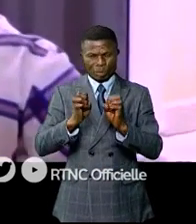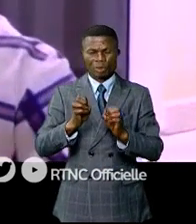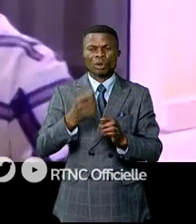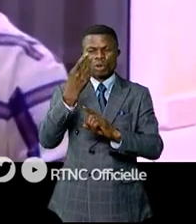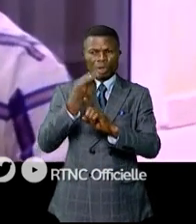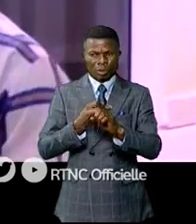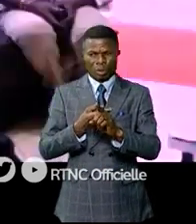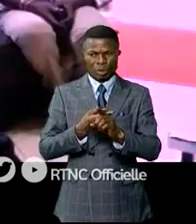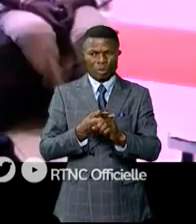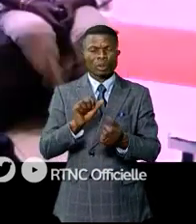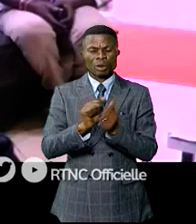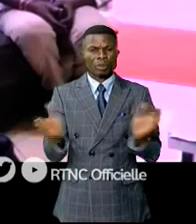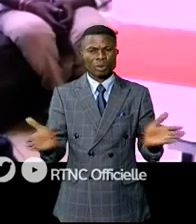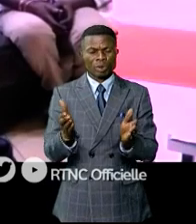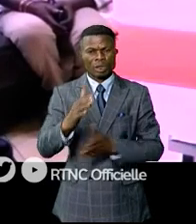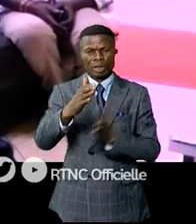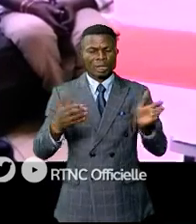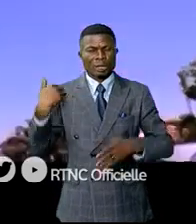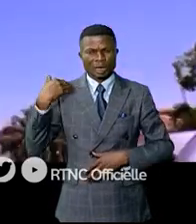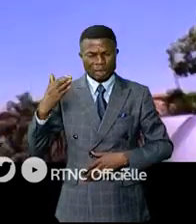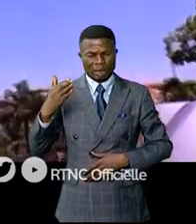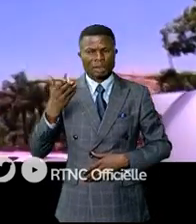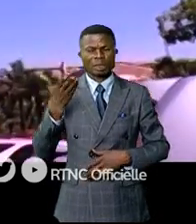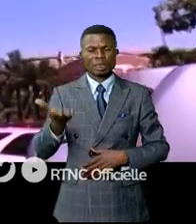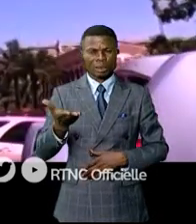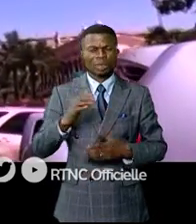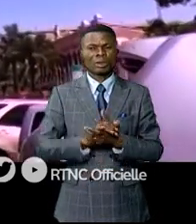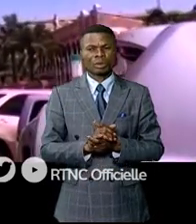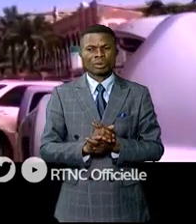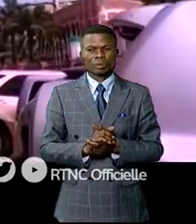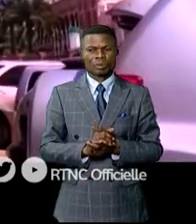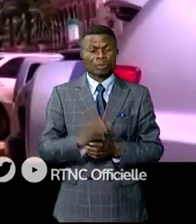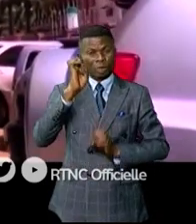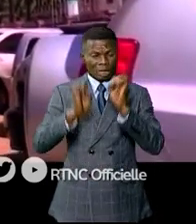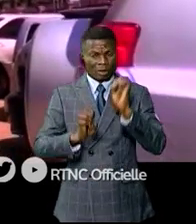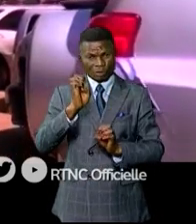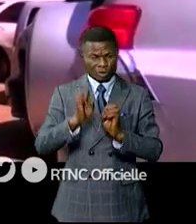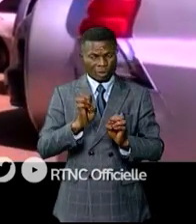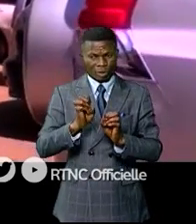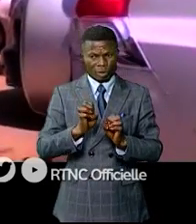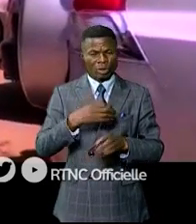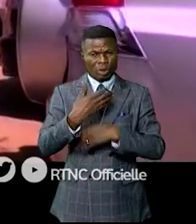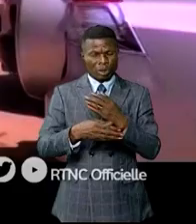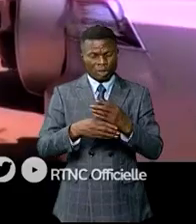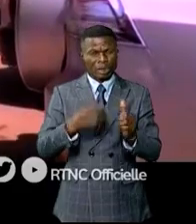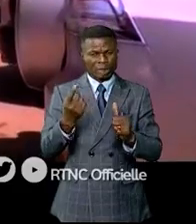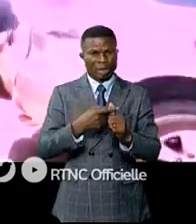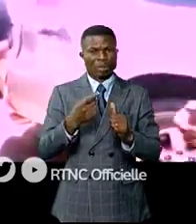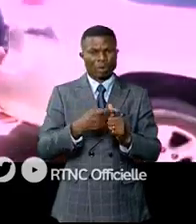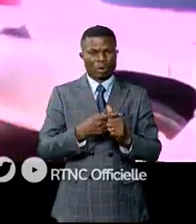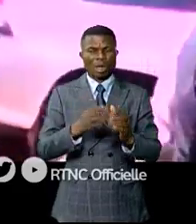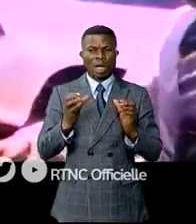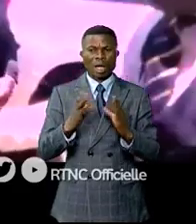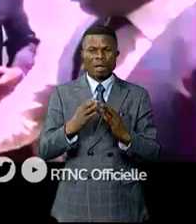la mission d'encadrement des recettes des services mobilisateurs des recettes. Une évaluation qui s'est faite en premier lieu